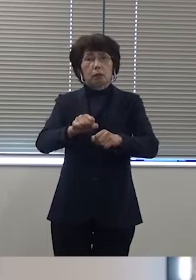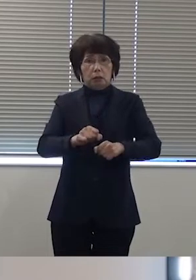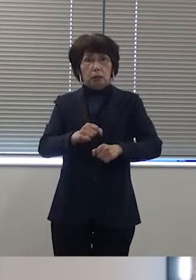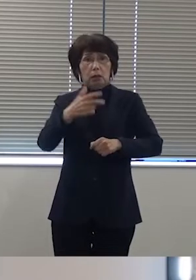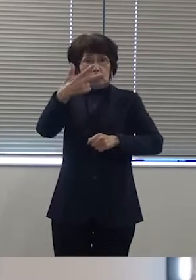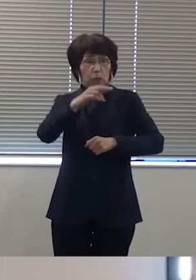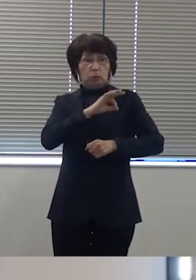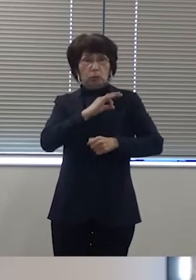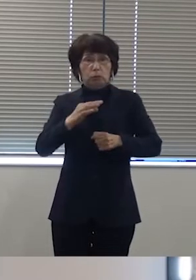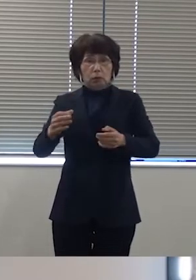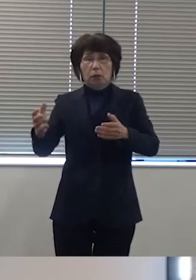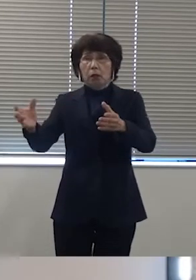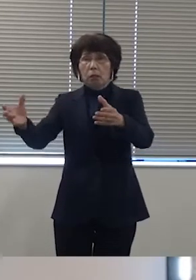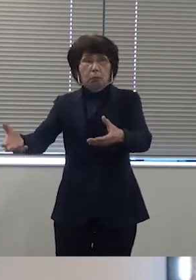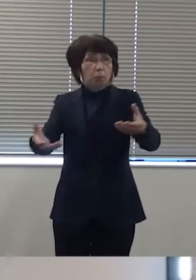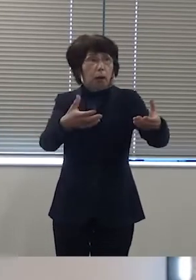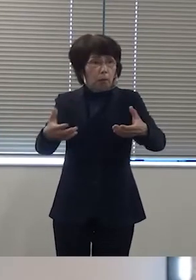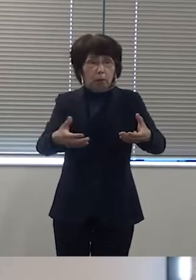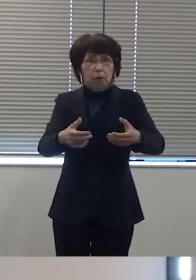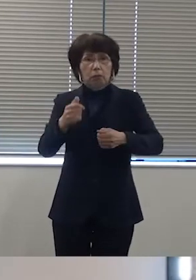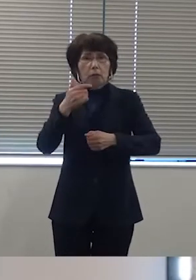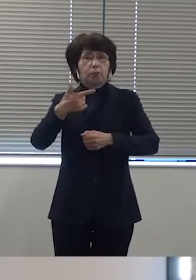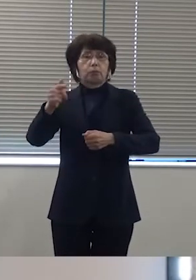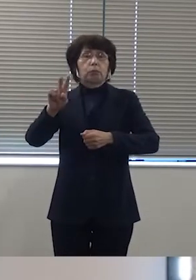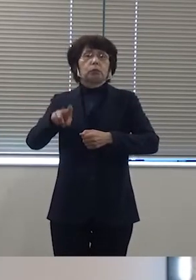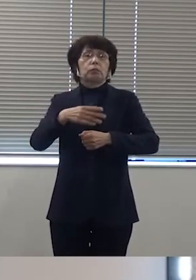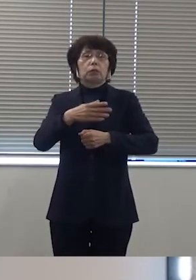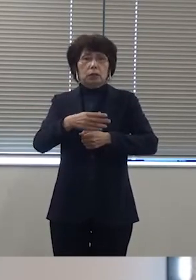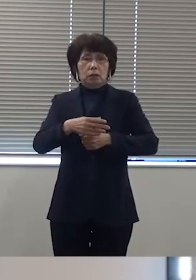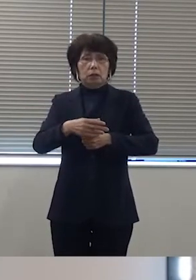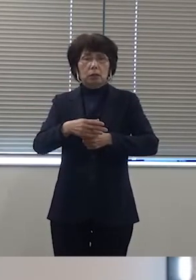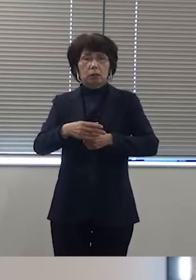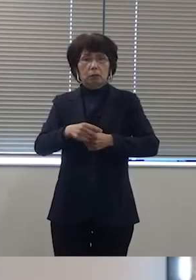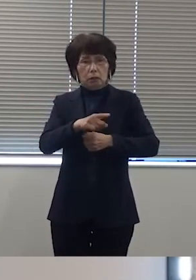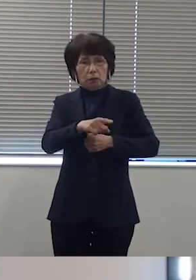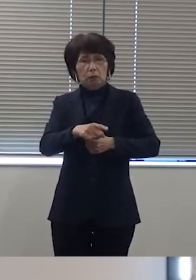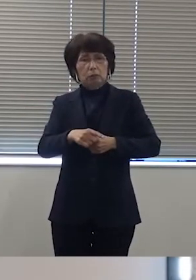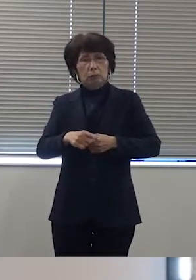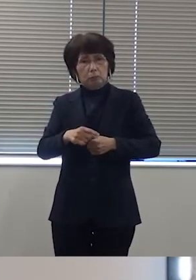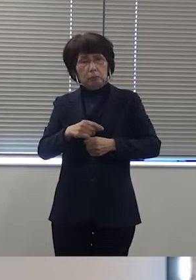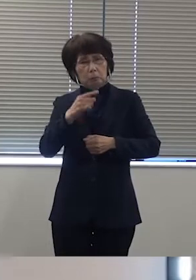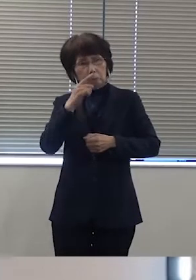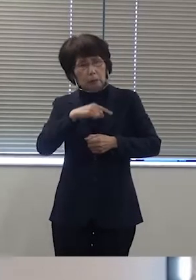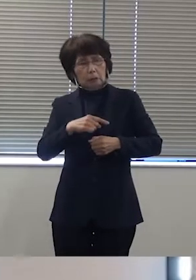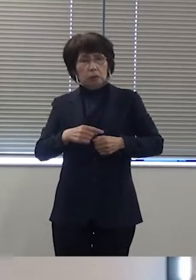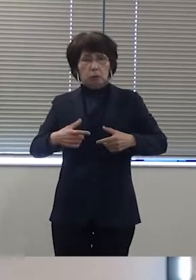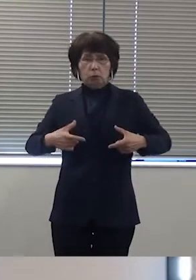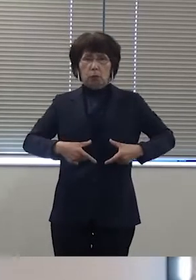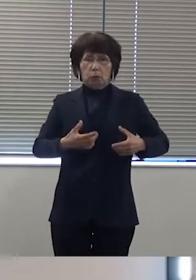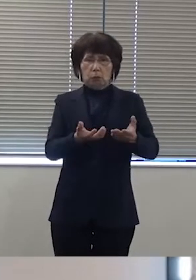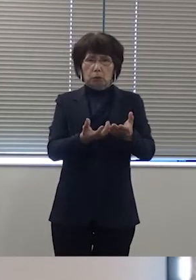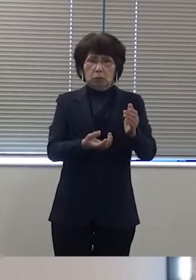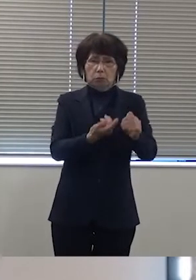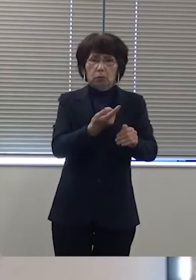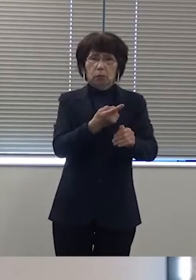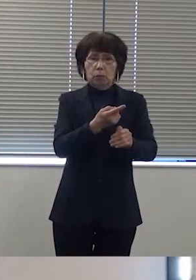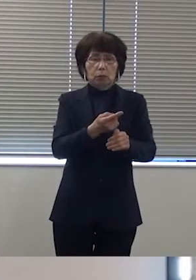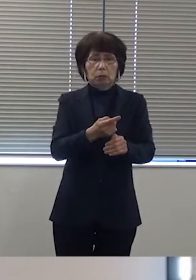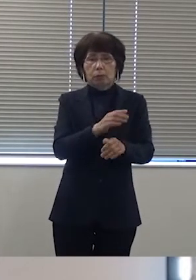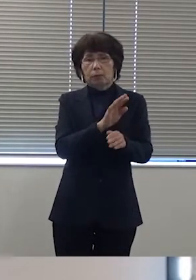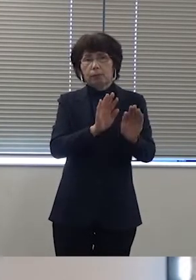るので、そういうところを含めて救援体制というのはきっちり組み上げておきたい。で、若手職員というのはこれ